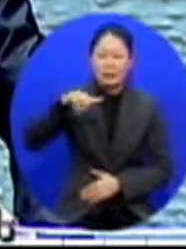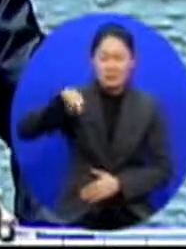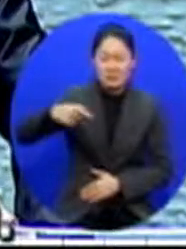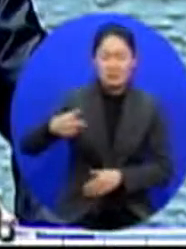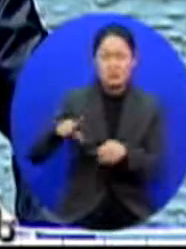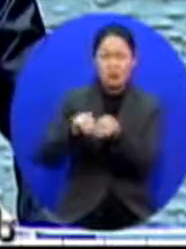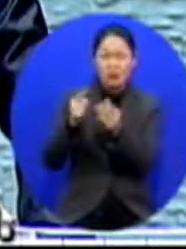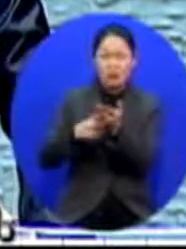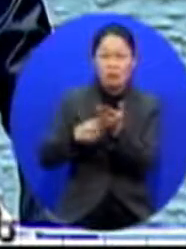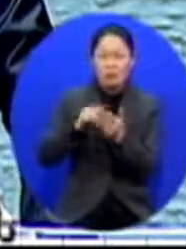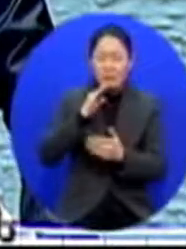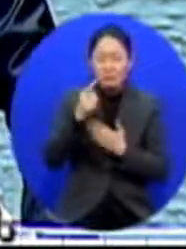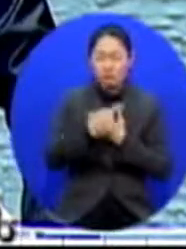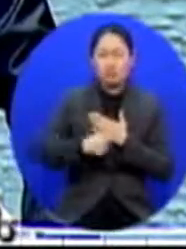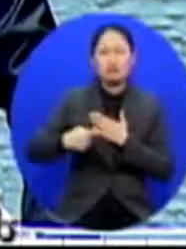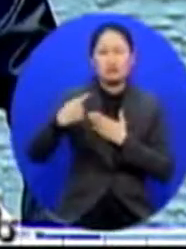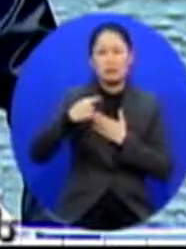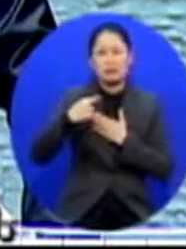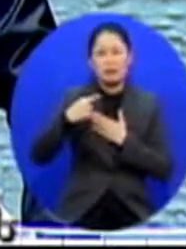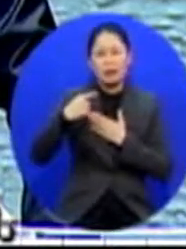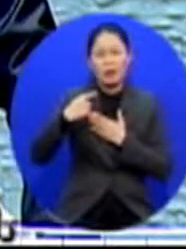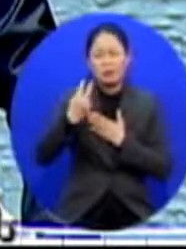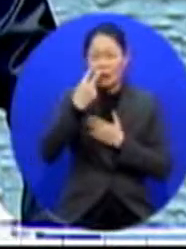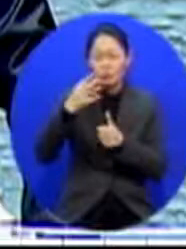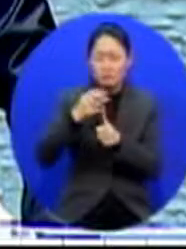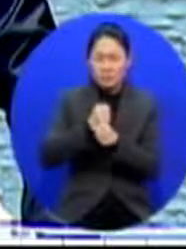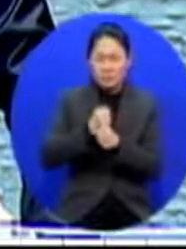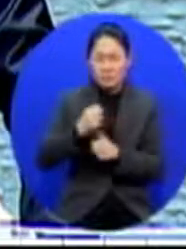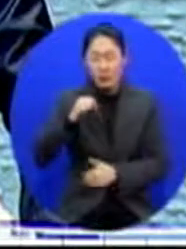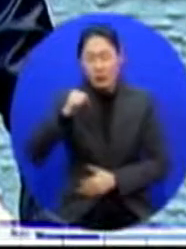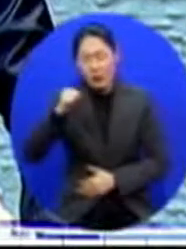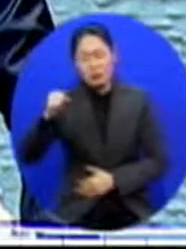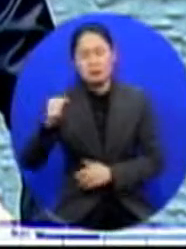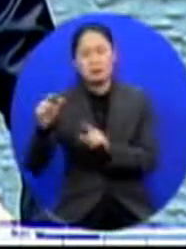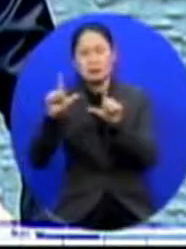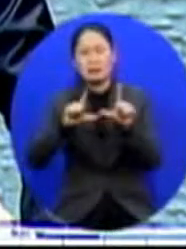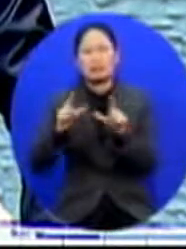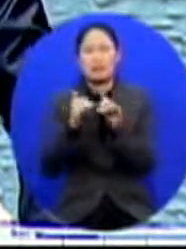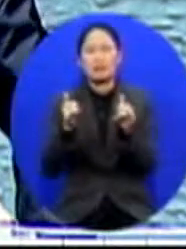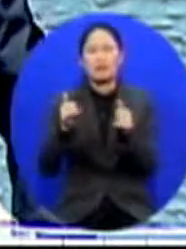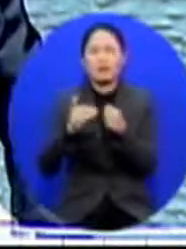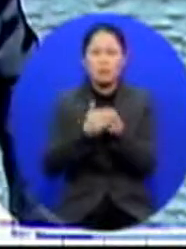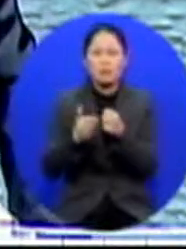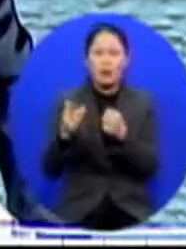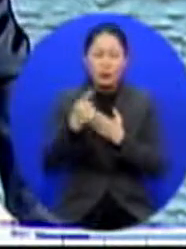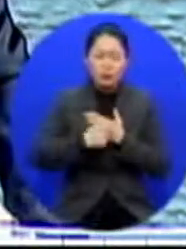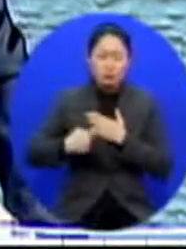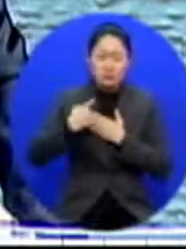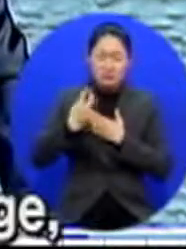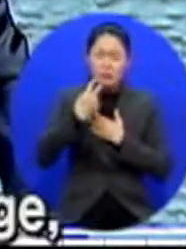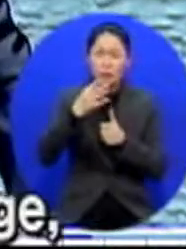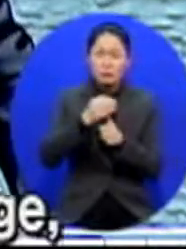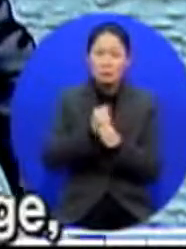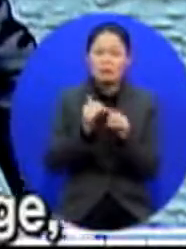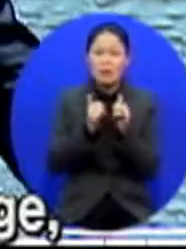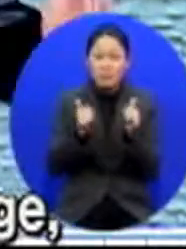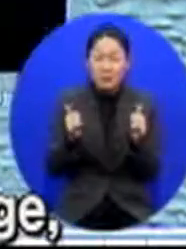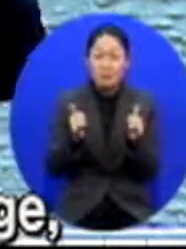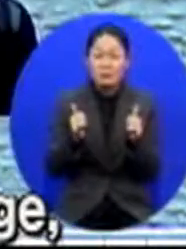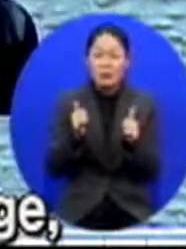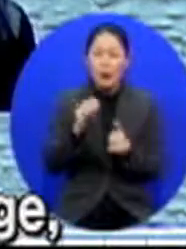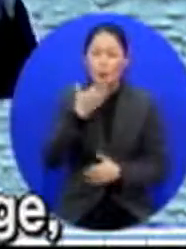너무 육신의 사로잡혀 사는 사람이 없기 때문입니다 육신의 사로잡힌 사람 육신의 사로잡혀 있는 사람에게는